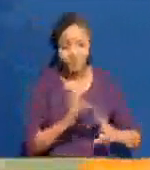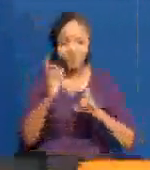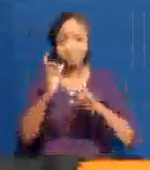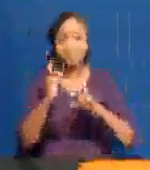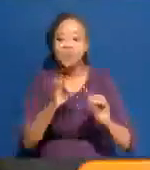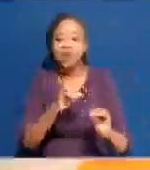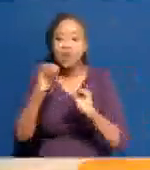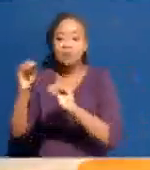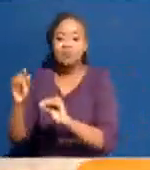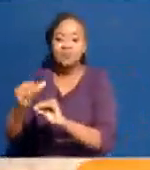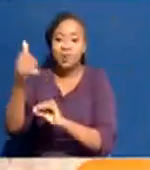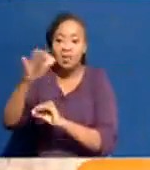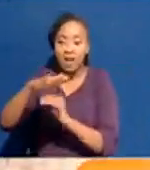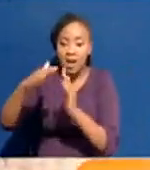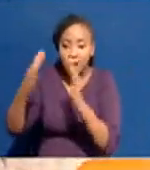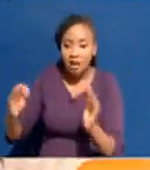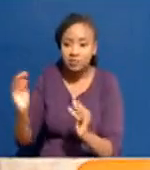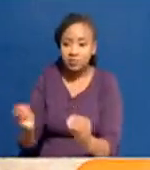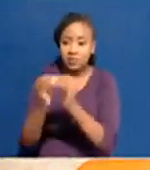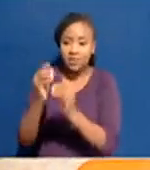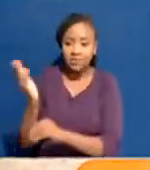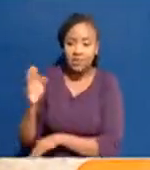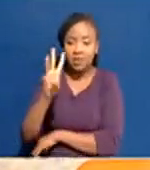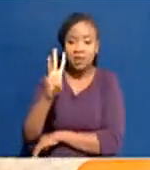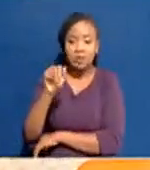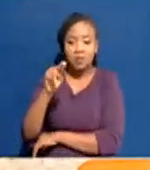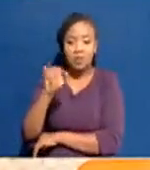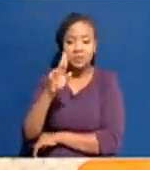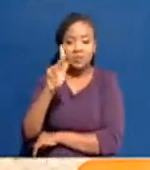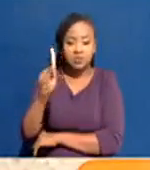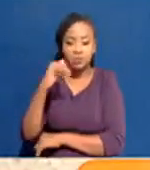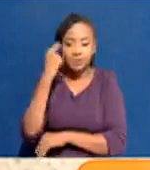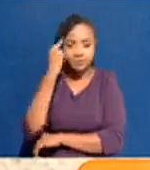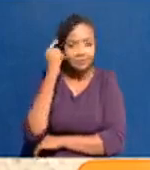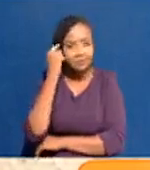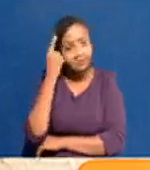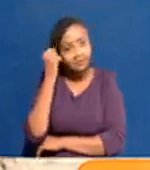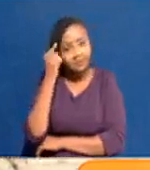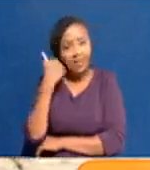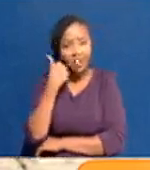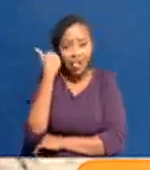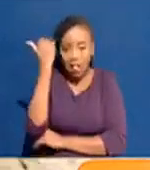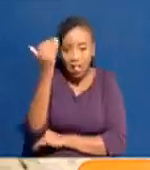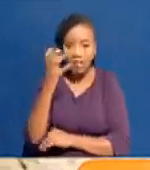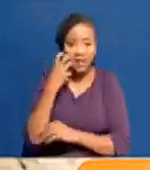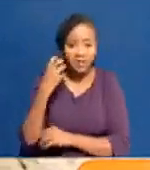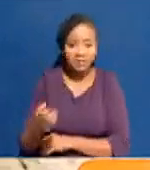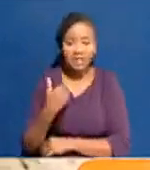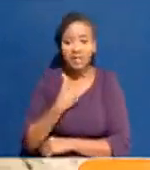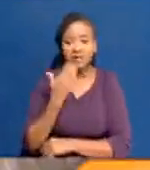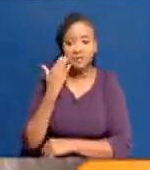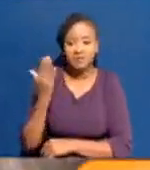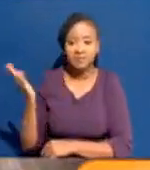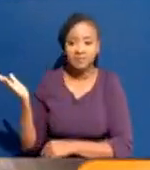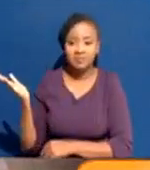lingine, na hapa tunakutana na Wanjiko Lektasharan akiwa amezama kwenye lindi la mawazo na huzuni nyusoni